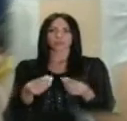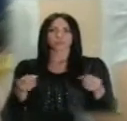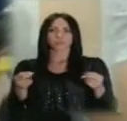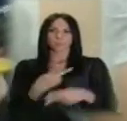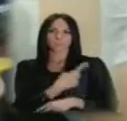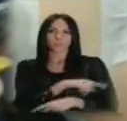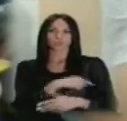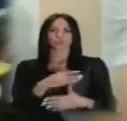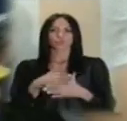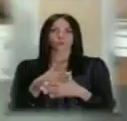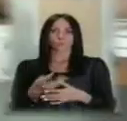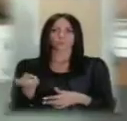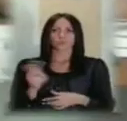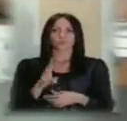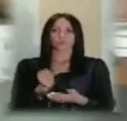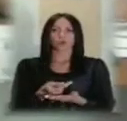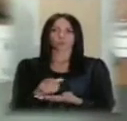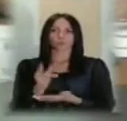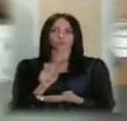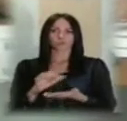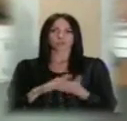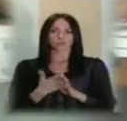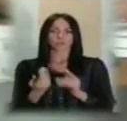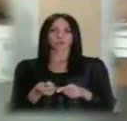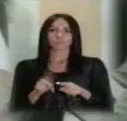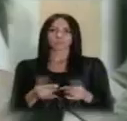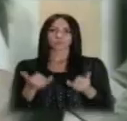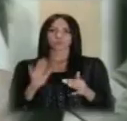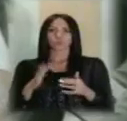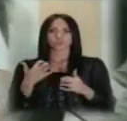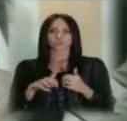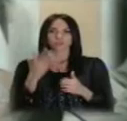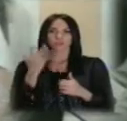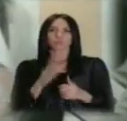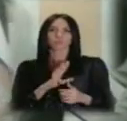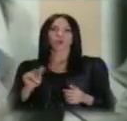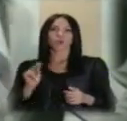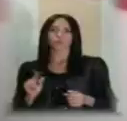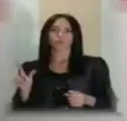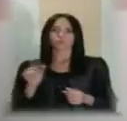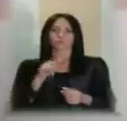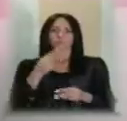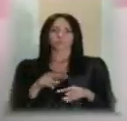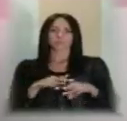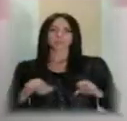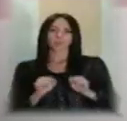за договорами. Так сьогодні у Херсоні під час робочої поїздки сказав заступник міністра охорони здоров'я Павло Ковтанюк.